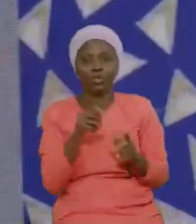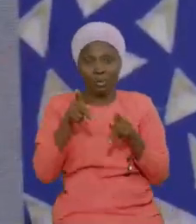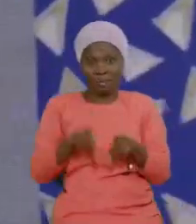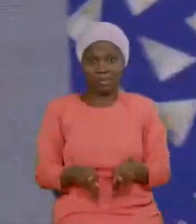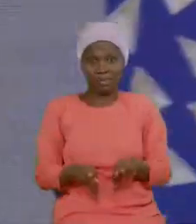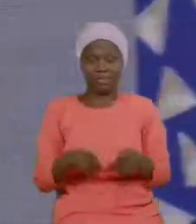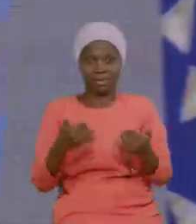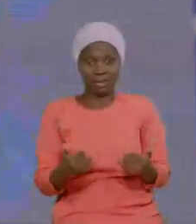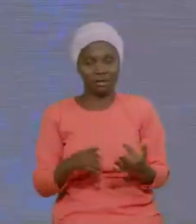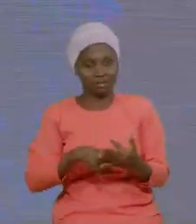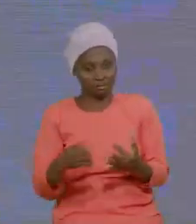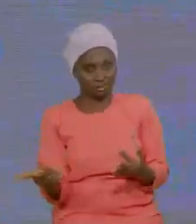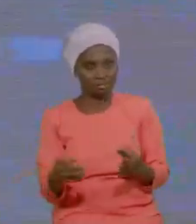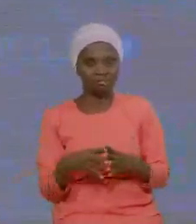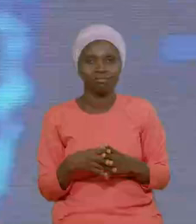parti.